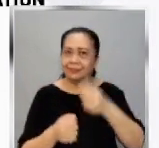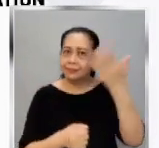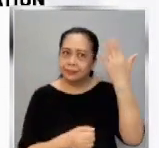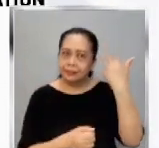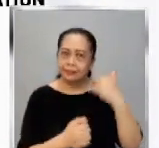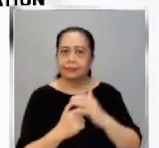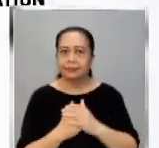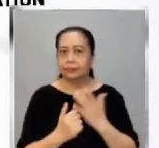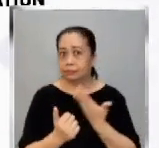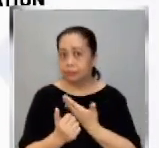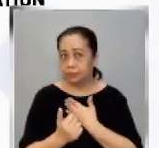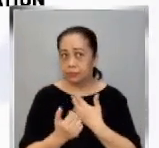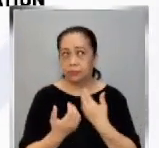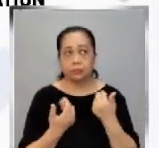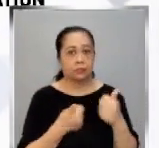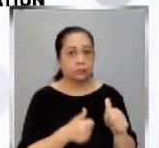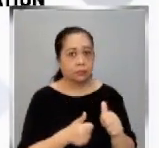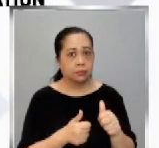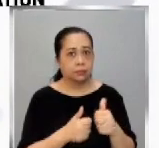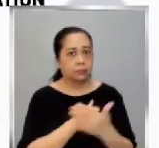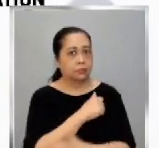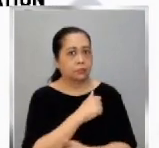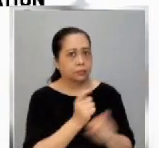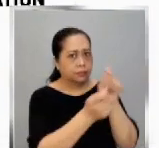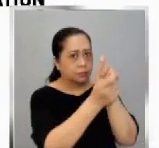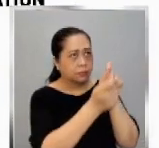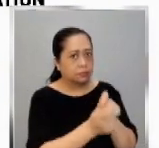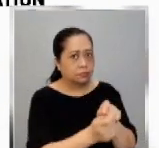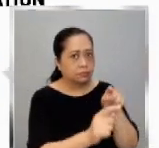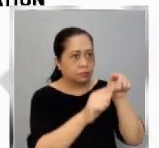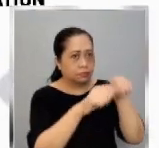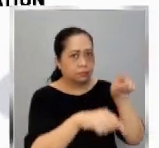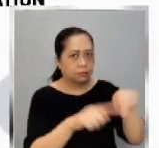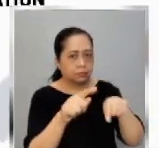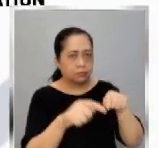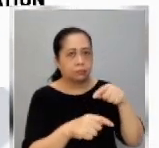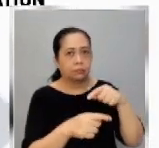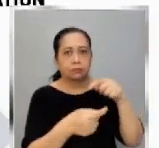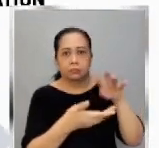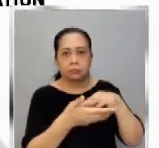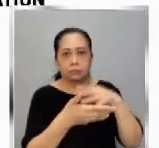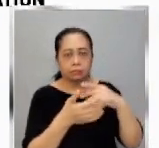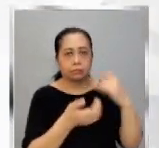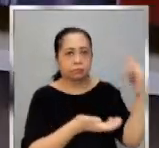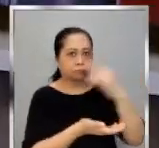were implementing country-specific na travel restrictions.